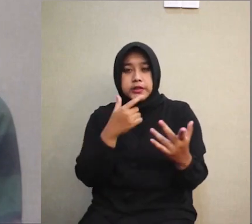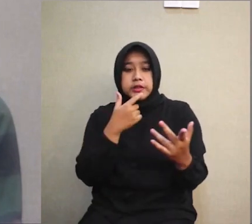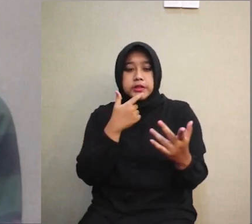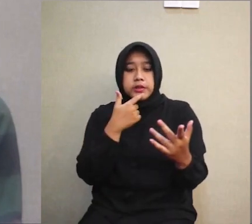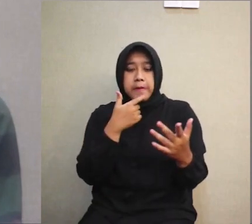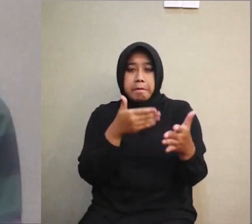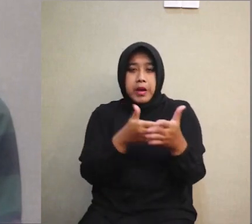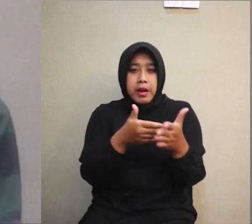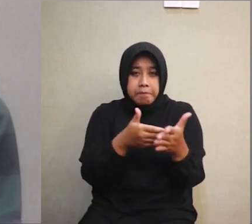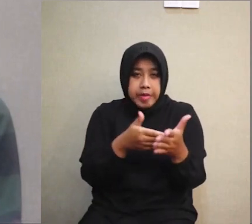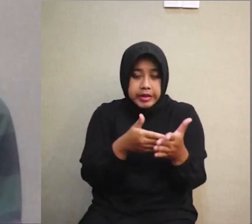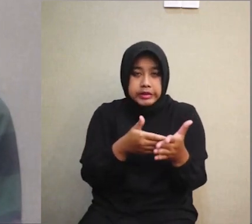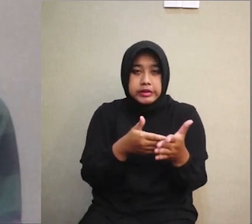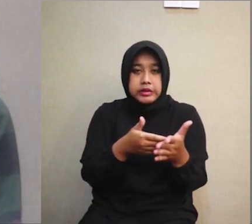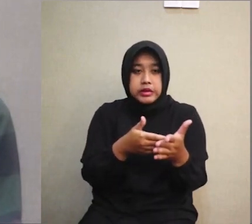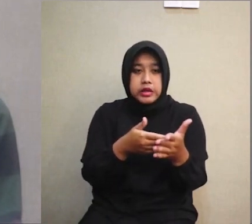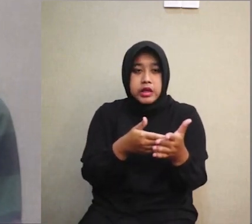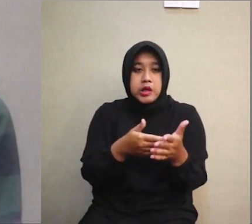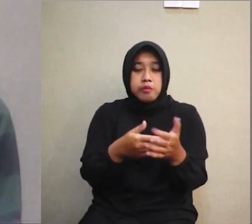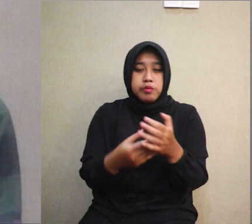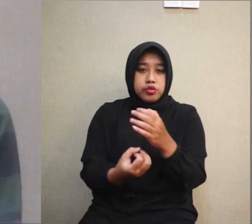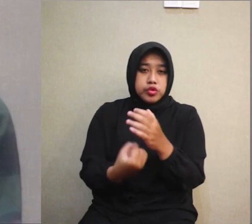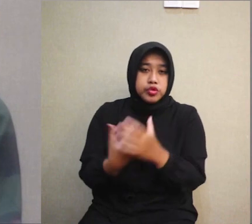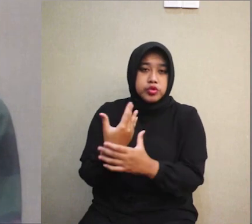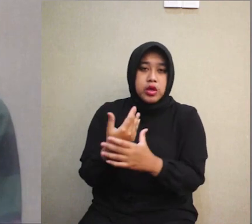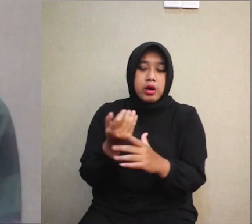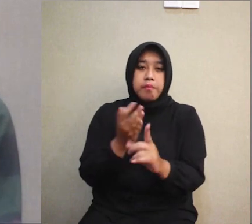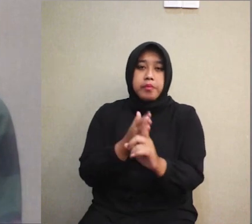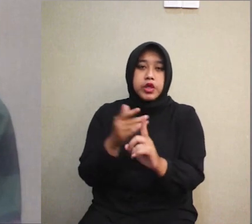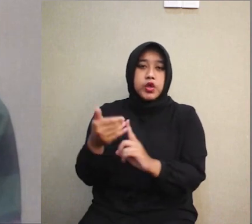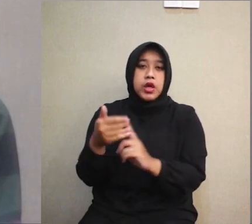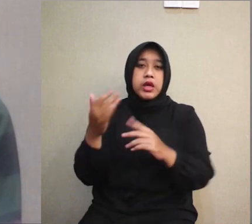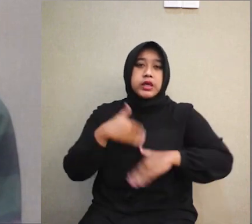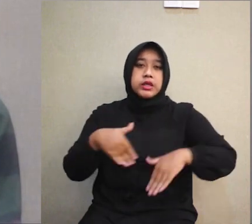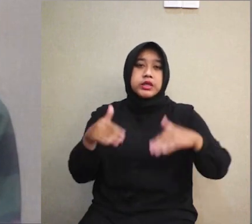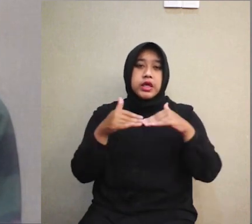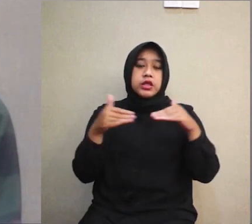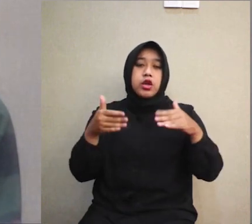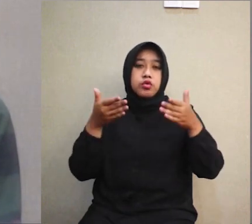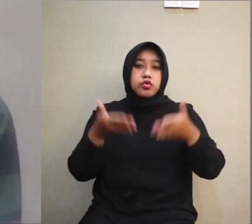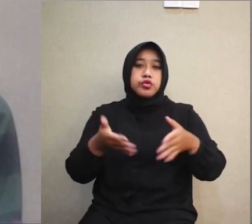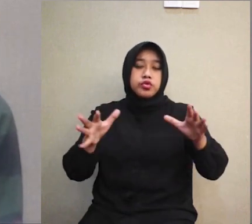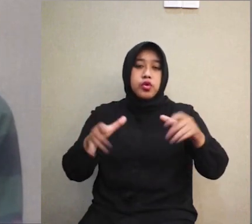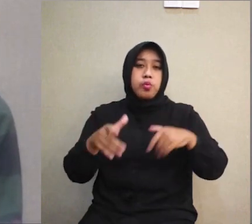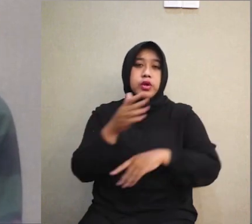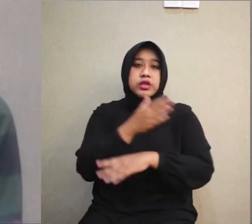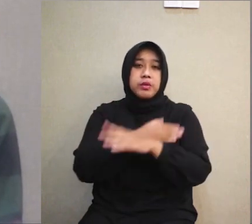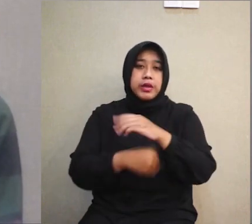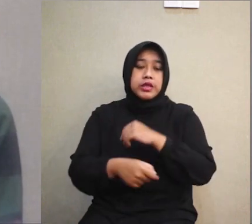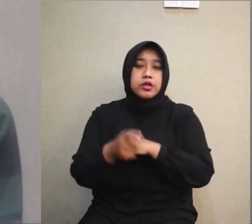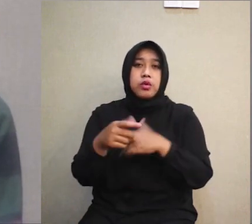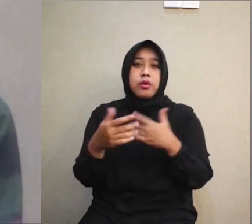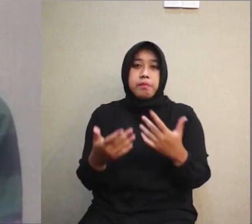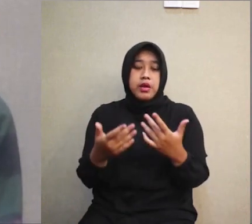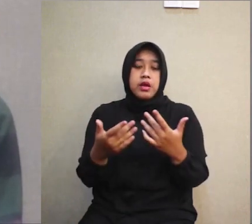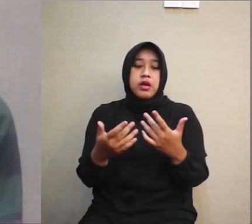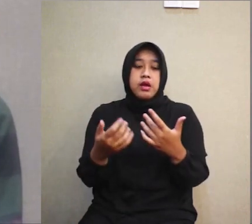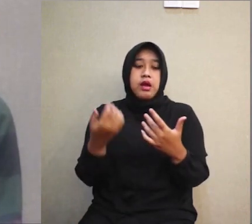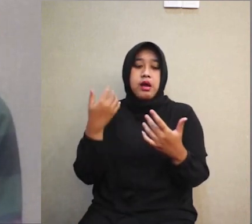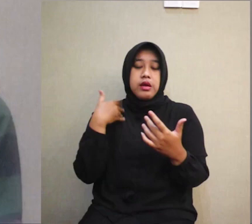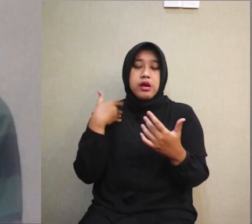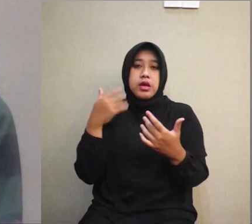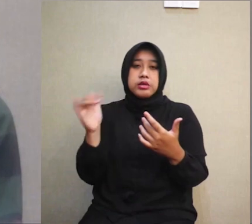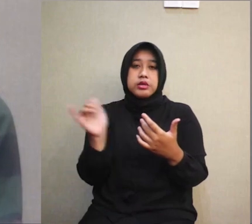menghambat perwujudan perlindungan dan kesetaraan bagi difabel dan itu terjadi